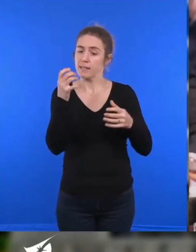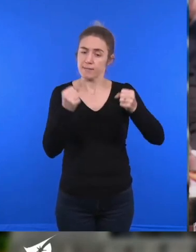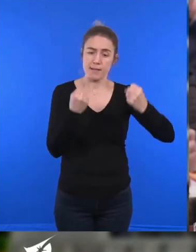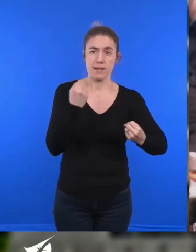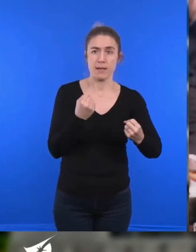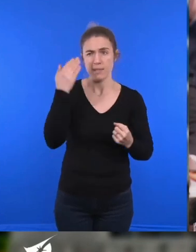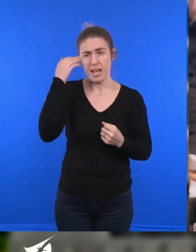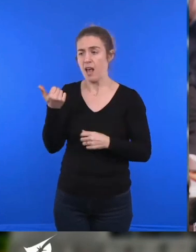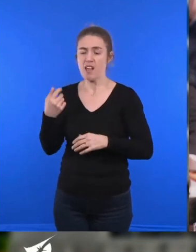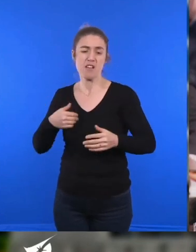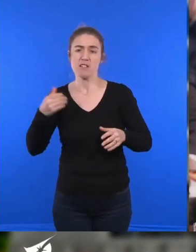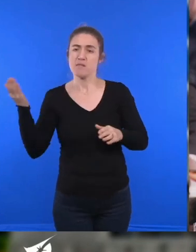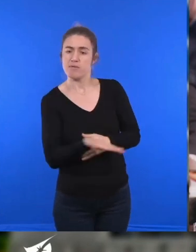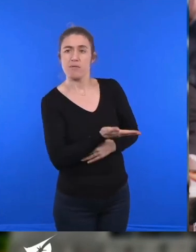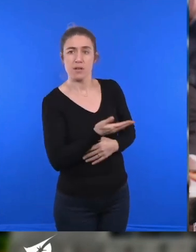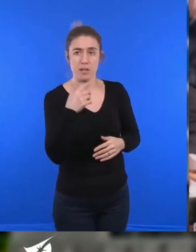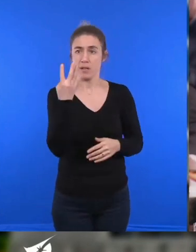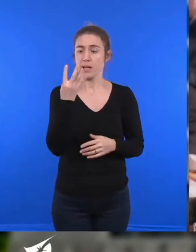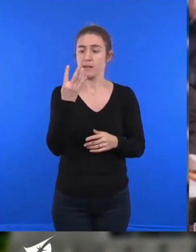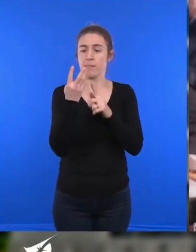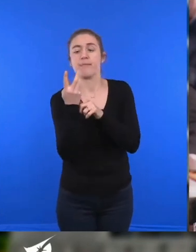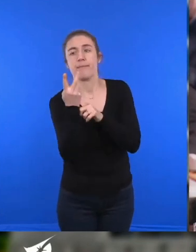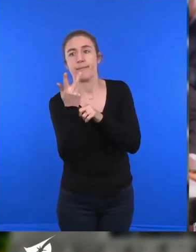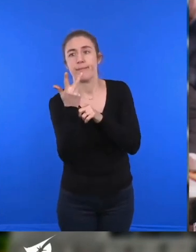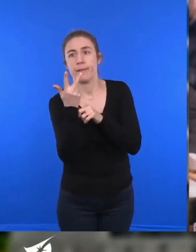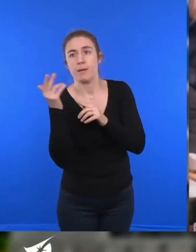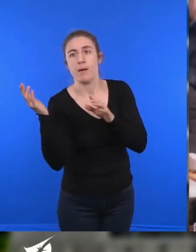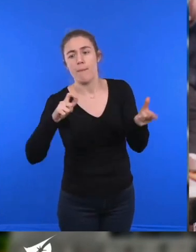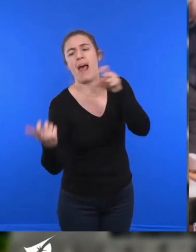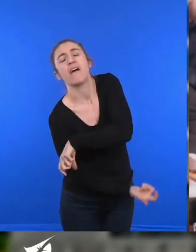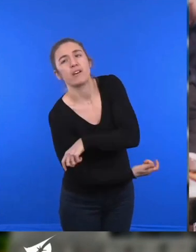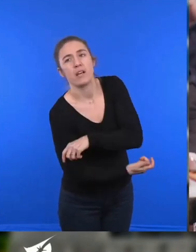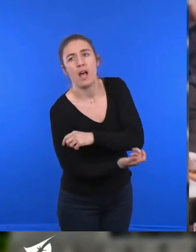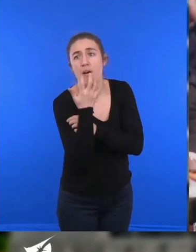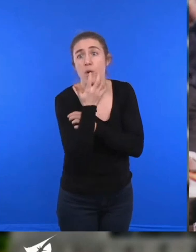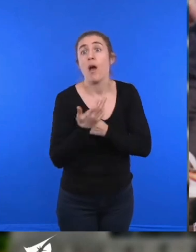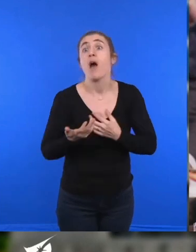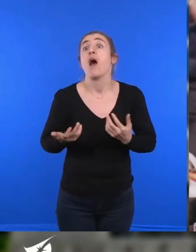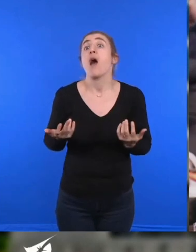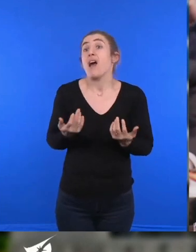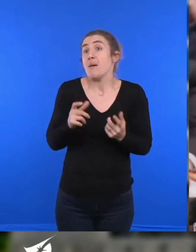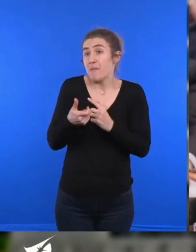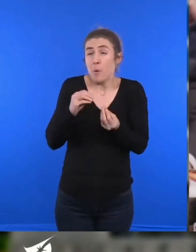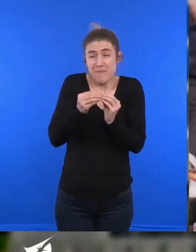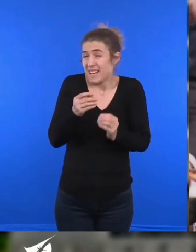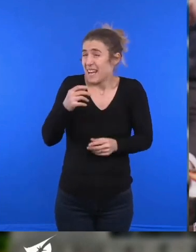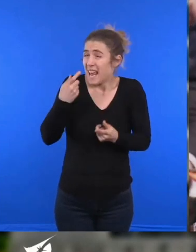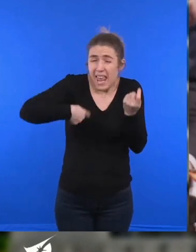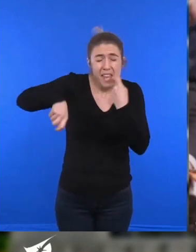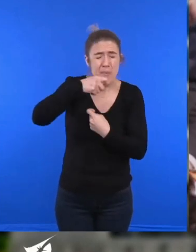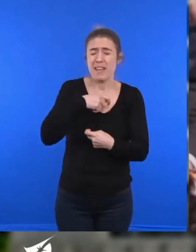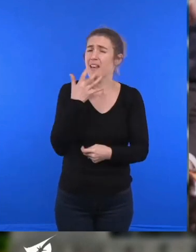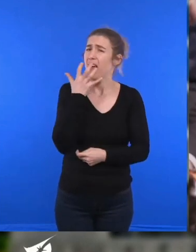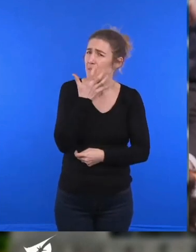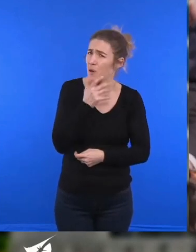un pied à coups de hache, la table tombe dans des dégâts terribles. Et les dégâts économiques seront majeurs. Et ils